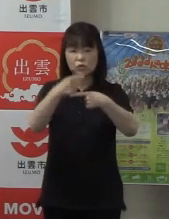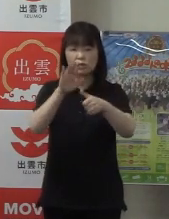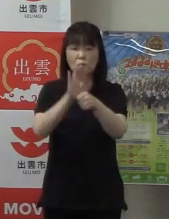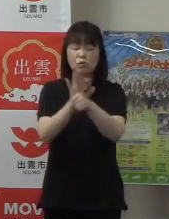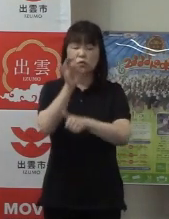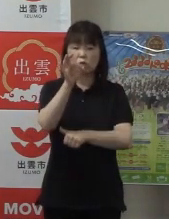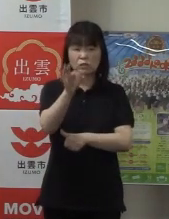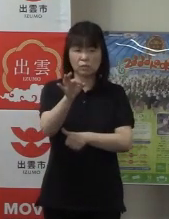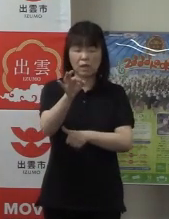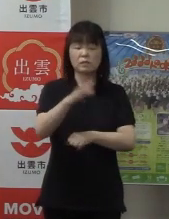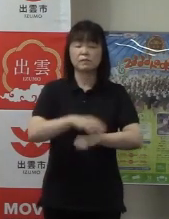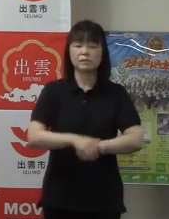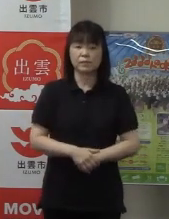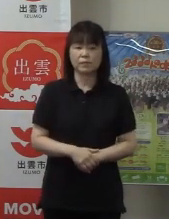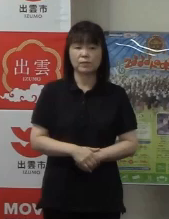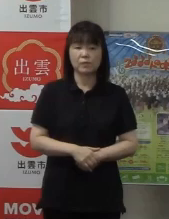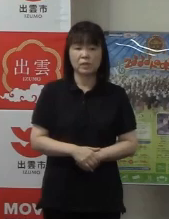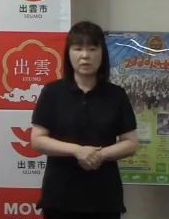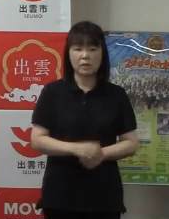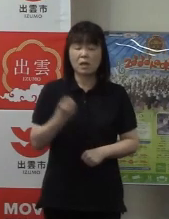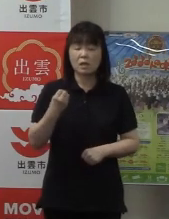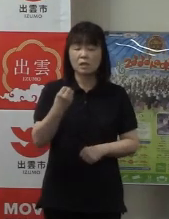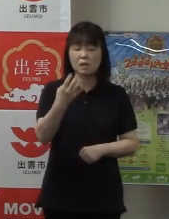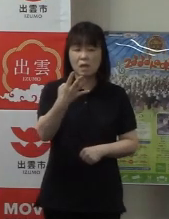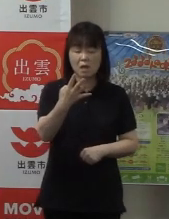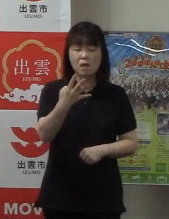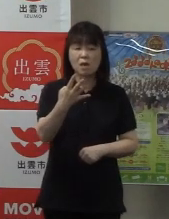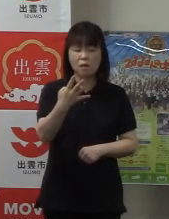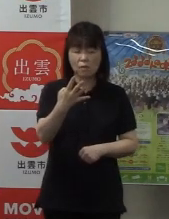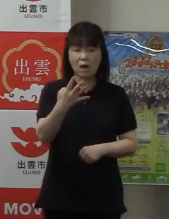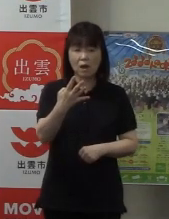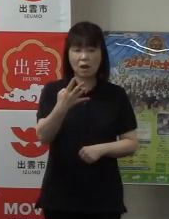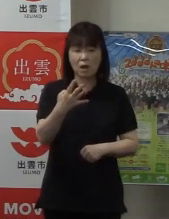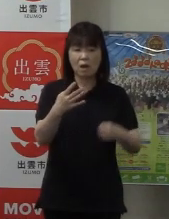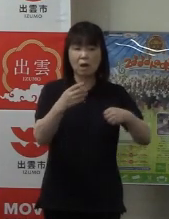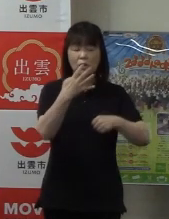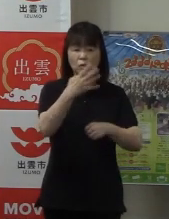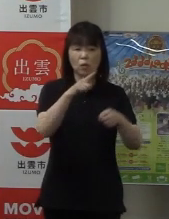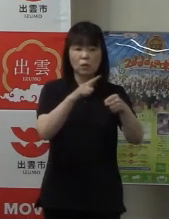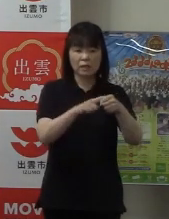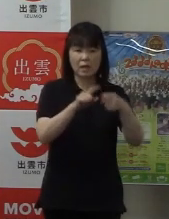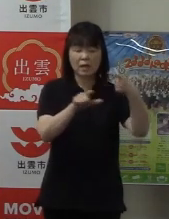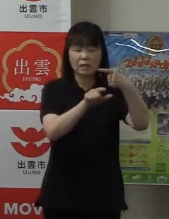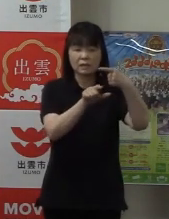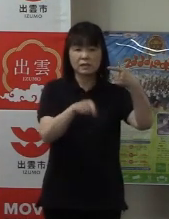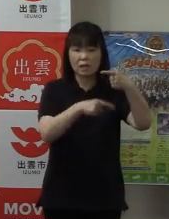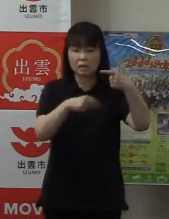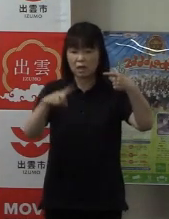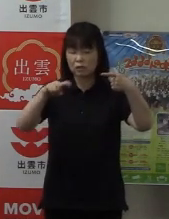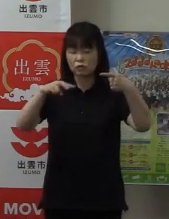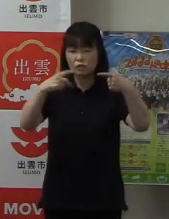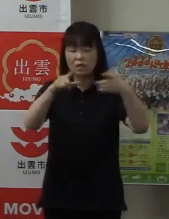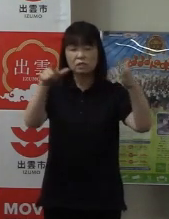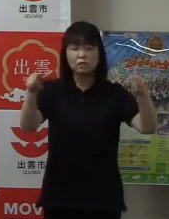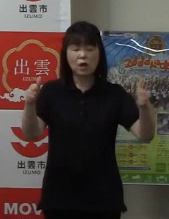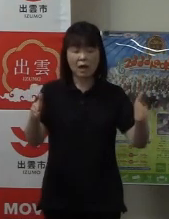ります。対象期間が令和、今年の1月から12月までであります。